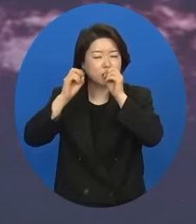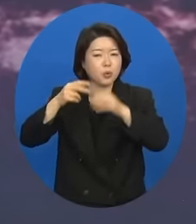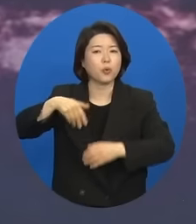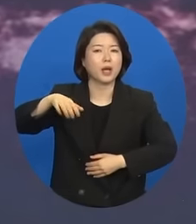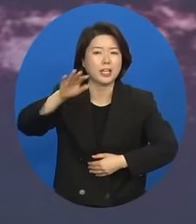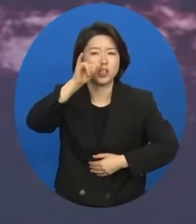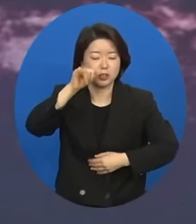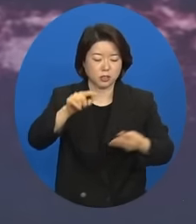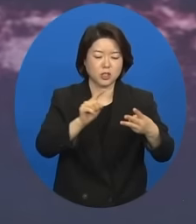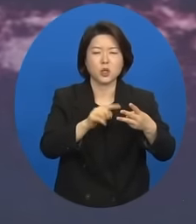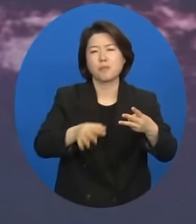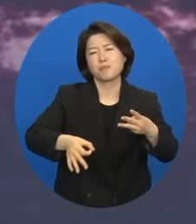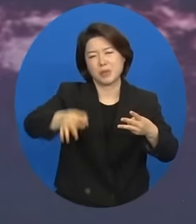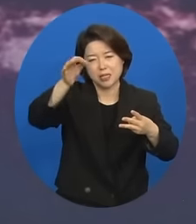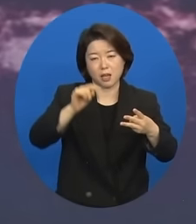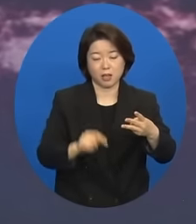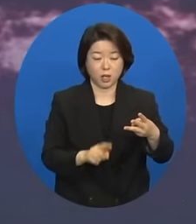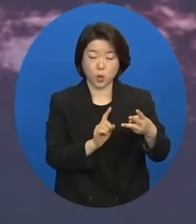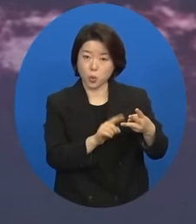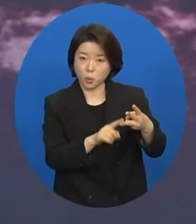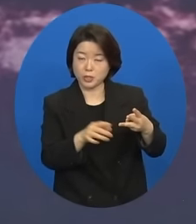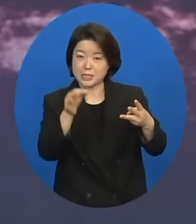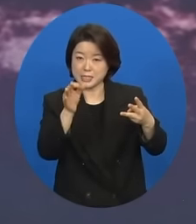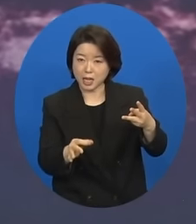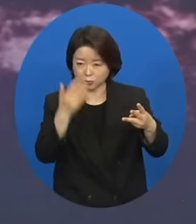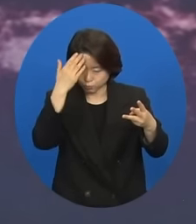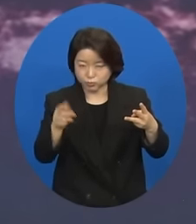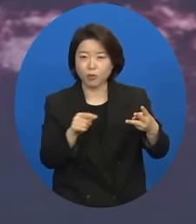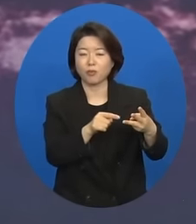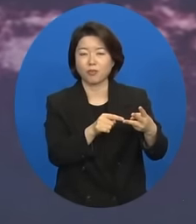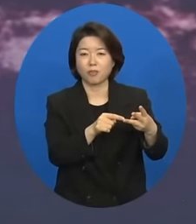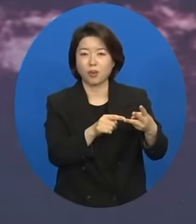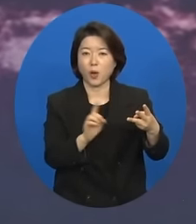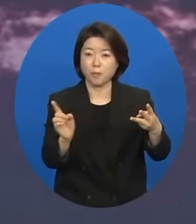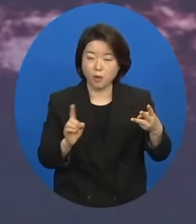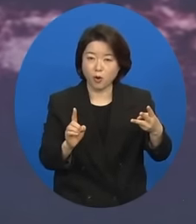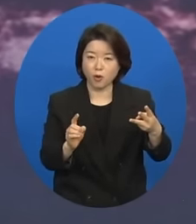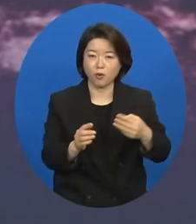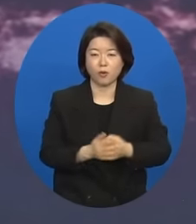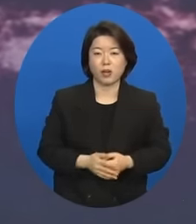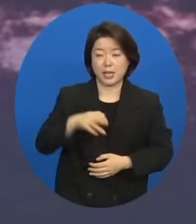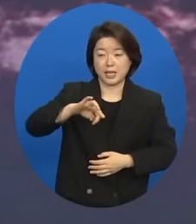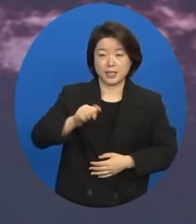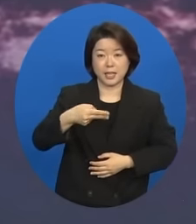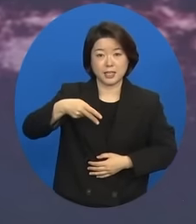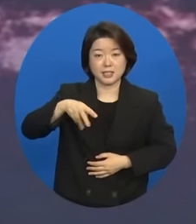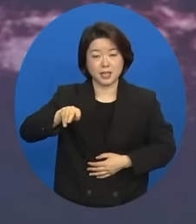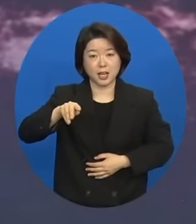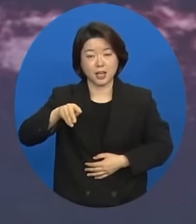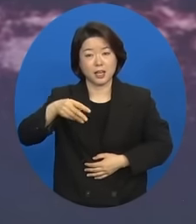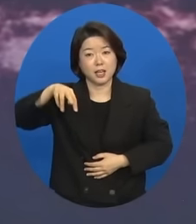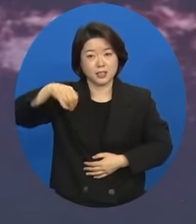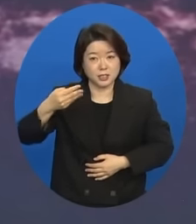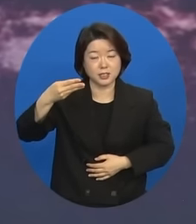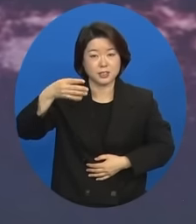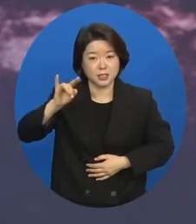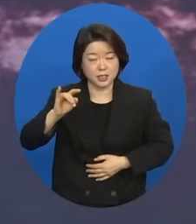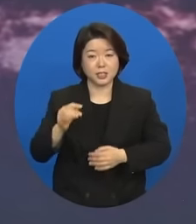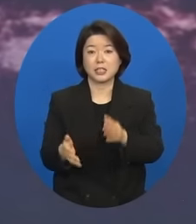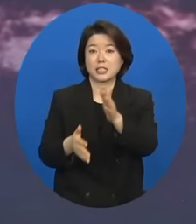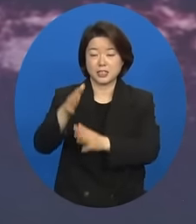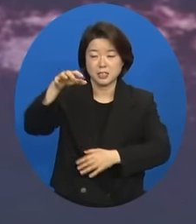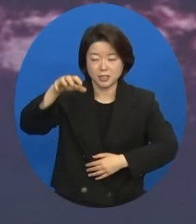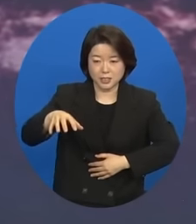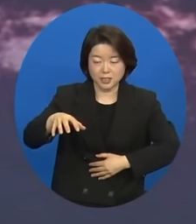옵션이 있습니다 이건 무료입니다 뭐냐 아 캔자 시티 도시로 돌아가서 일주일간 노숙인들과